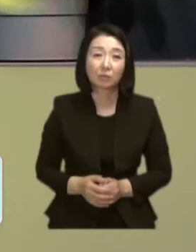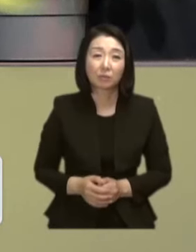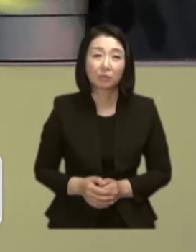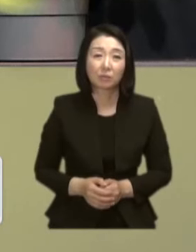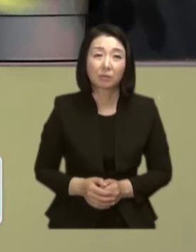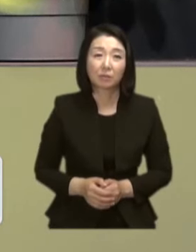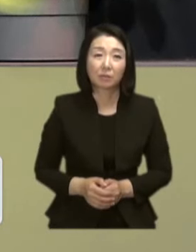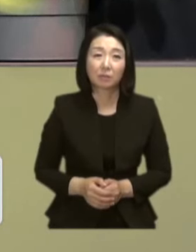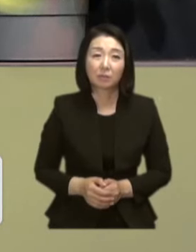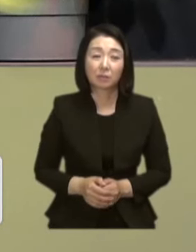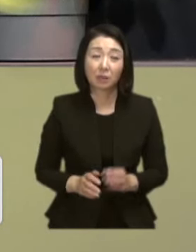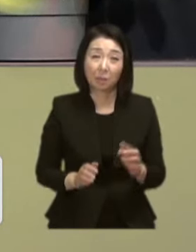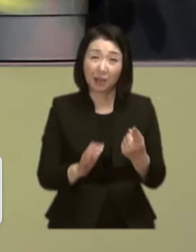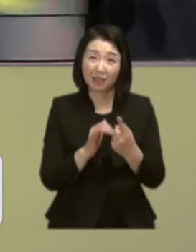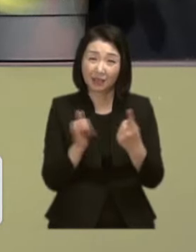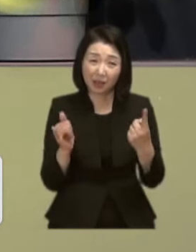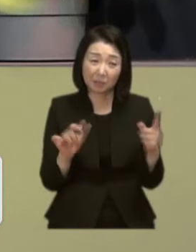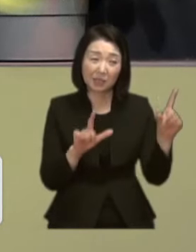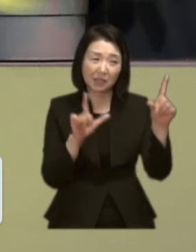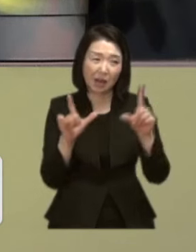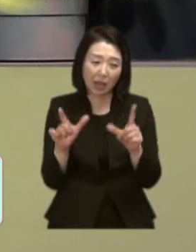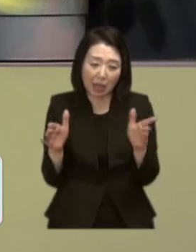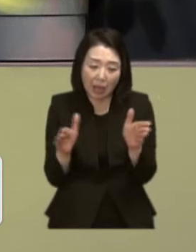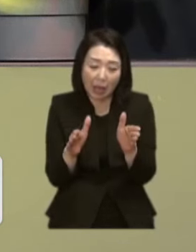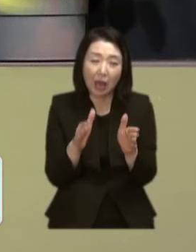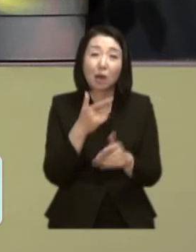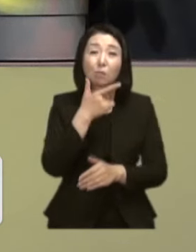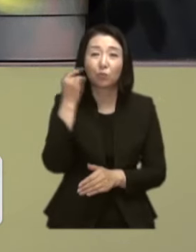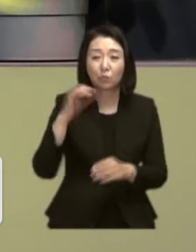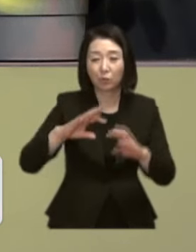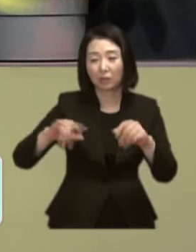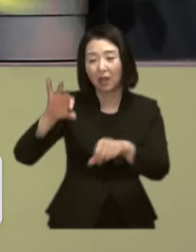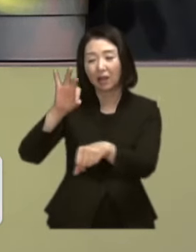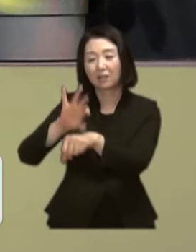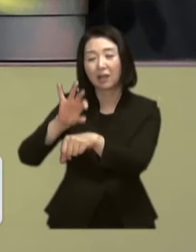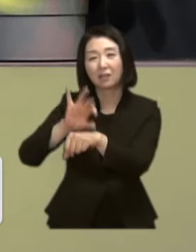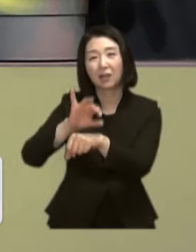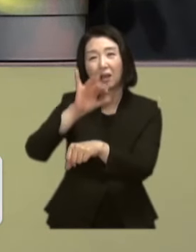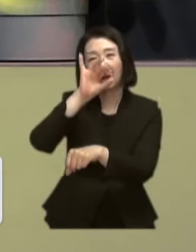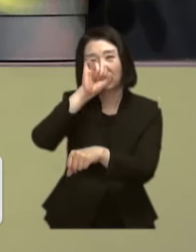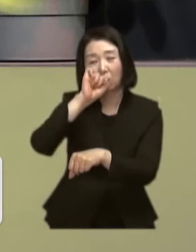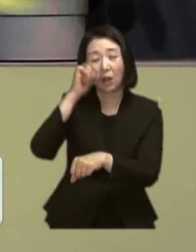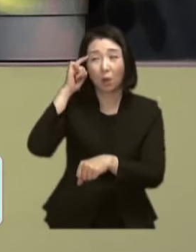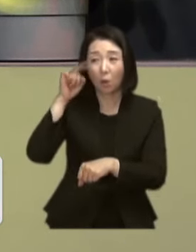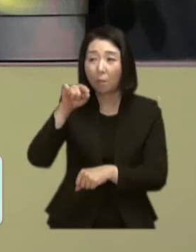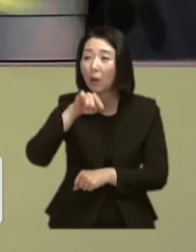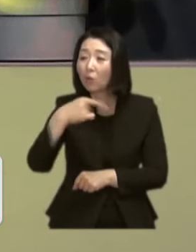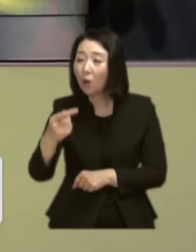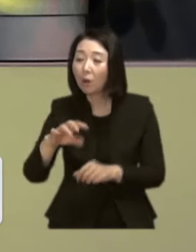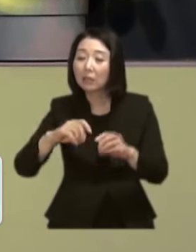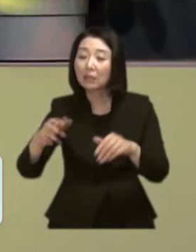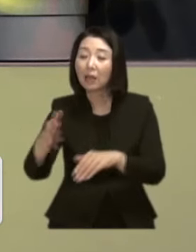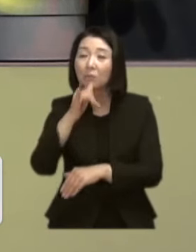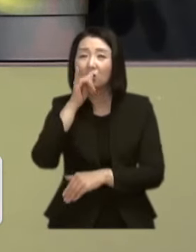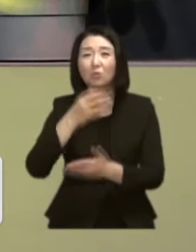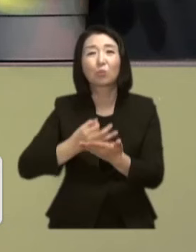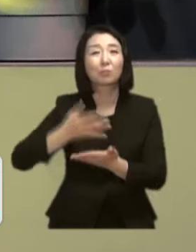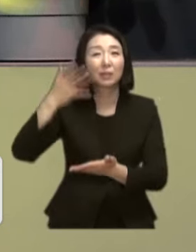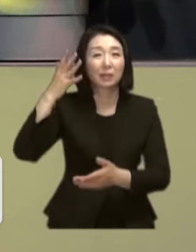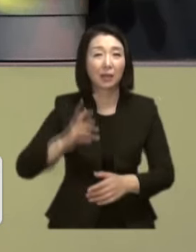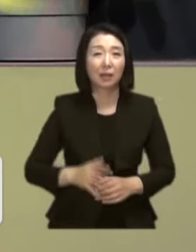100명이 기거하기에는요. 네. 그래서 옆에 땅을 구입할 수 있으면 더욱더 감사하다고 생각. 바로 옆에 땅이 빈 땅이 있는데, 네. 근데 원체 또